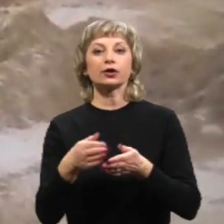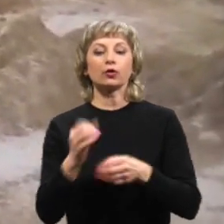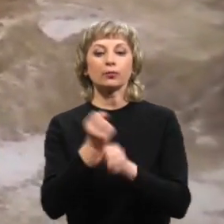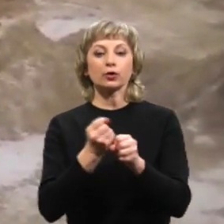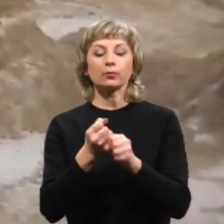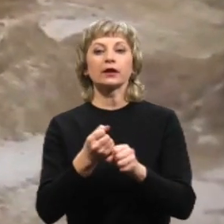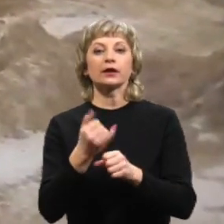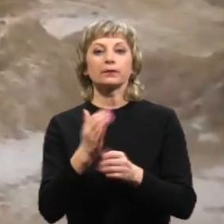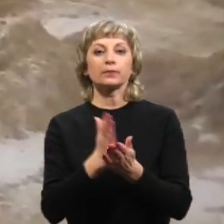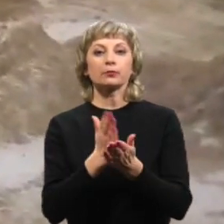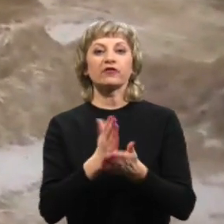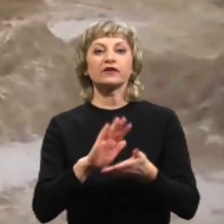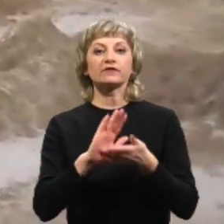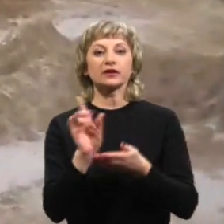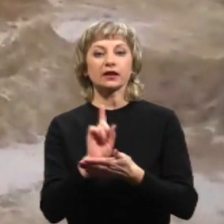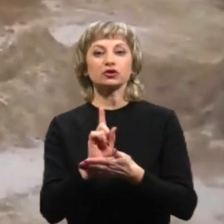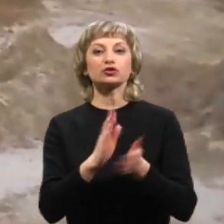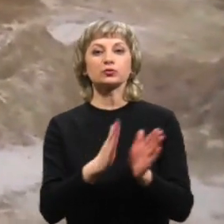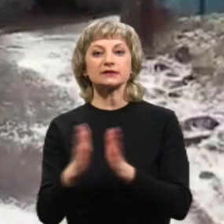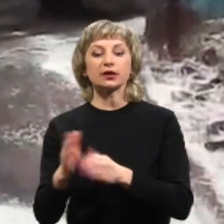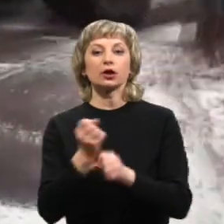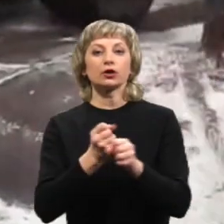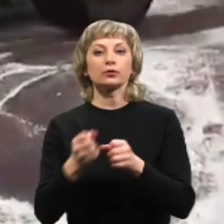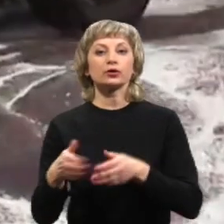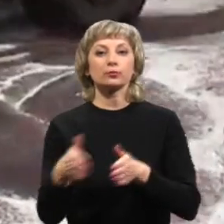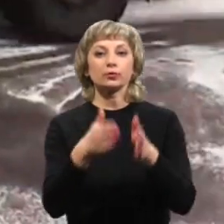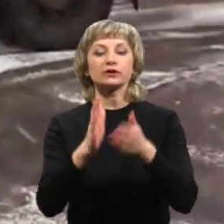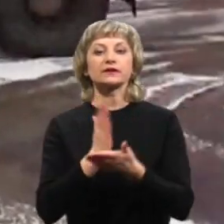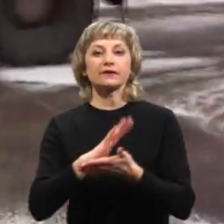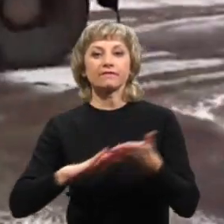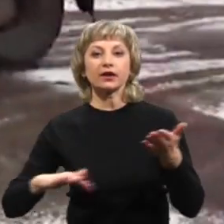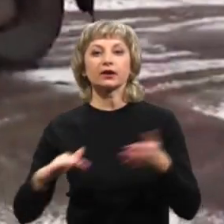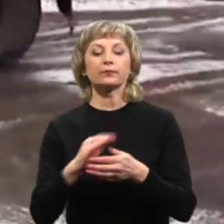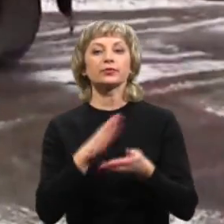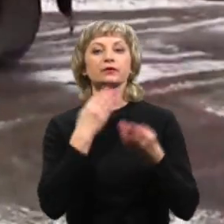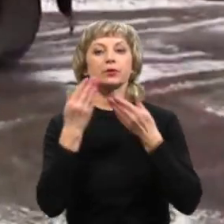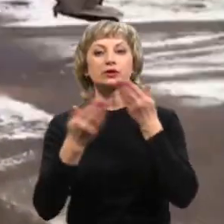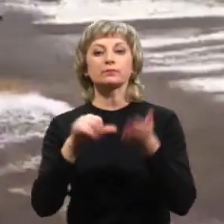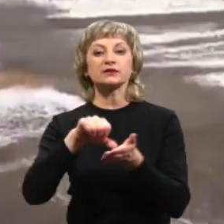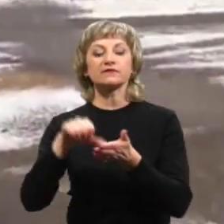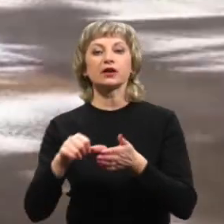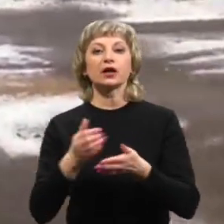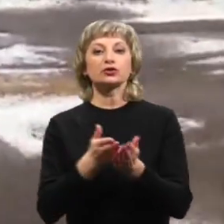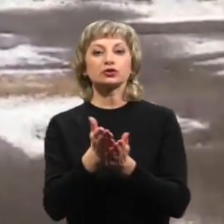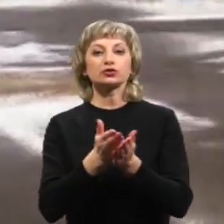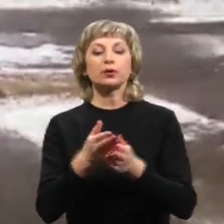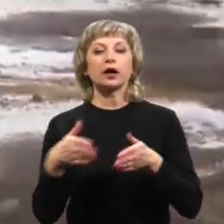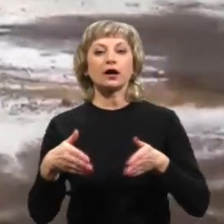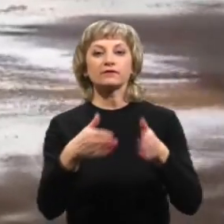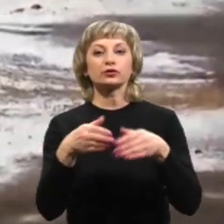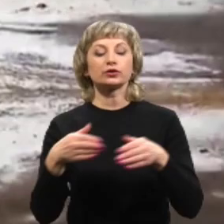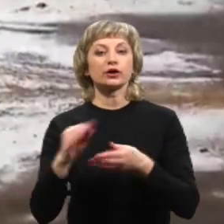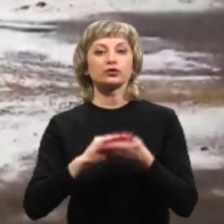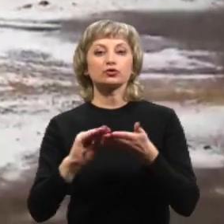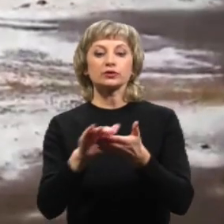і перебувають в належному стані. Робота на дорогах триває. Ситуацію постійно моніторять представники служби автодоріг та облавтодору.